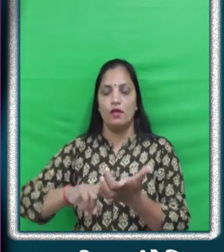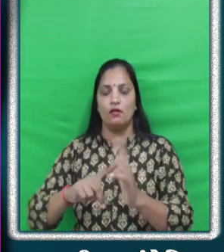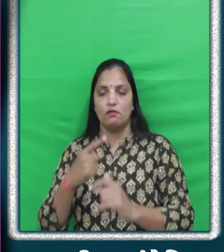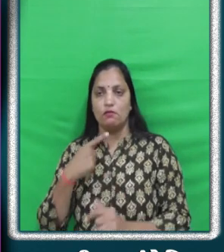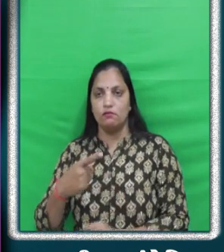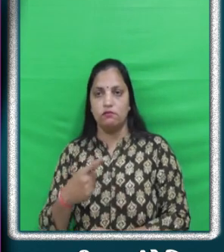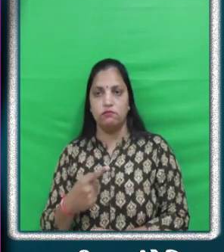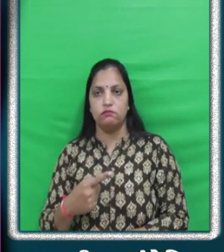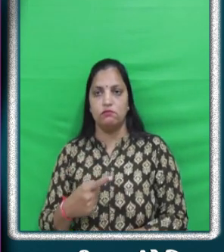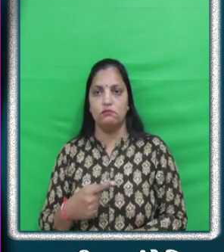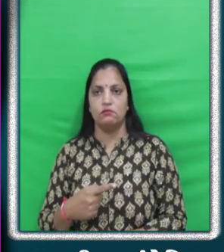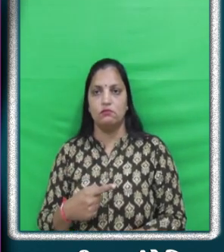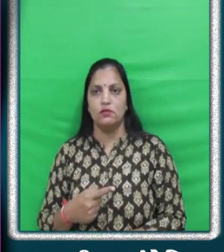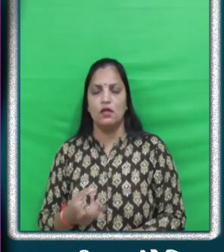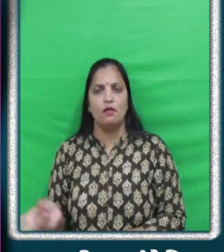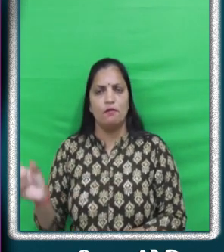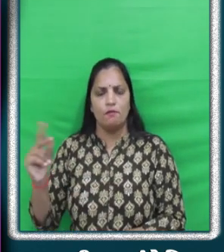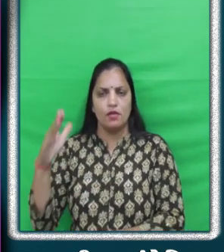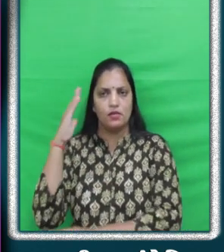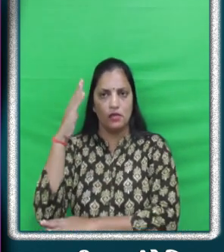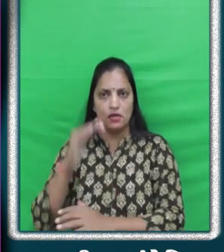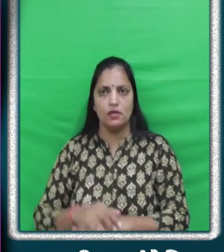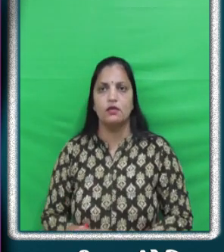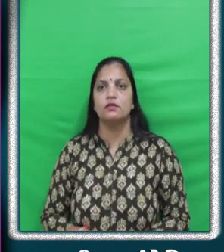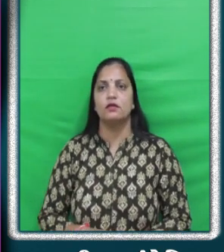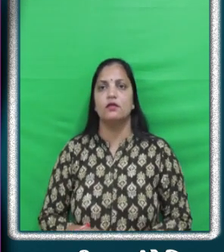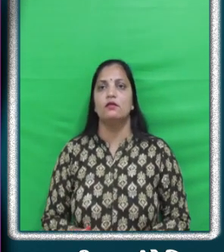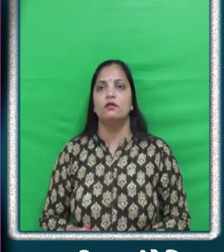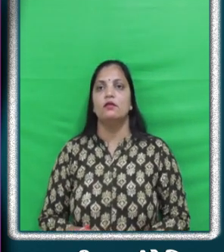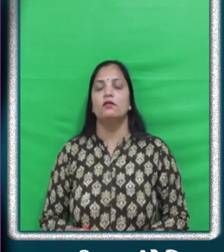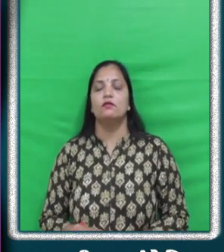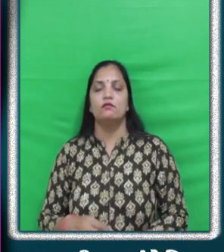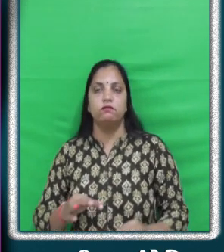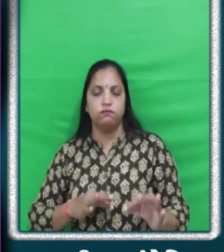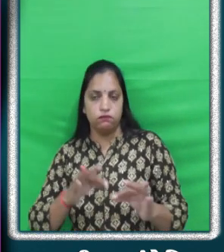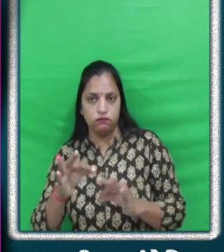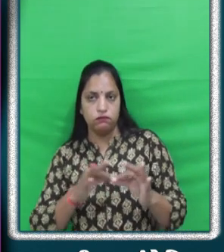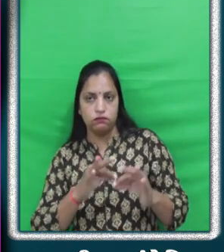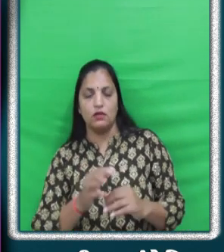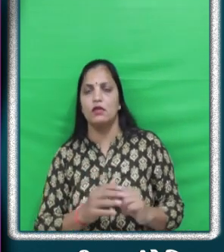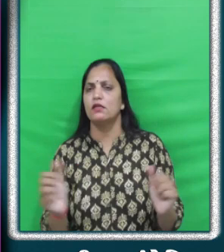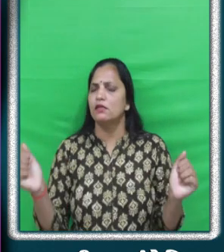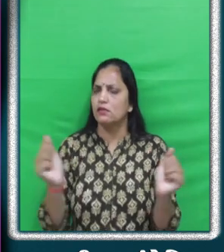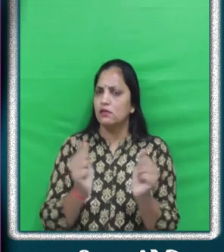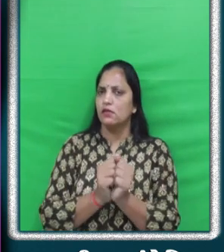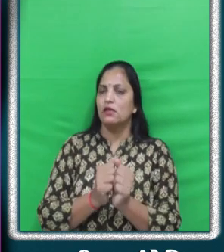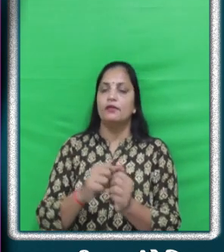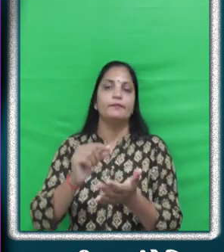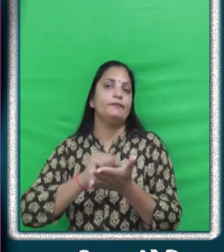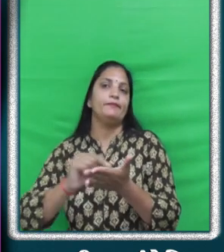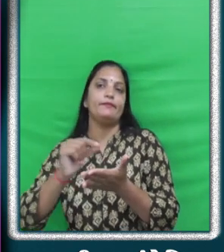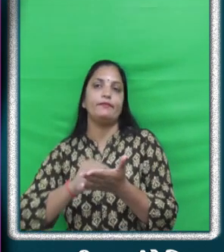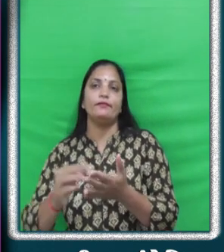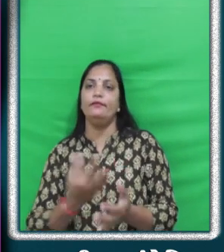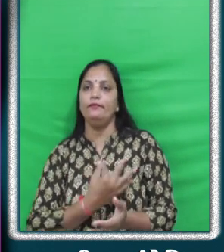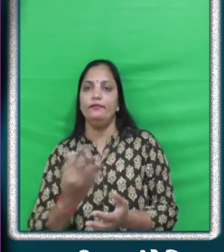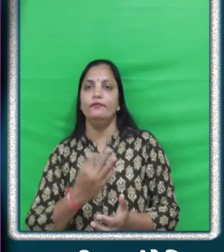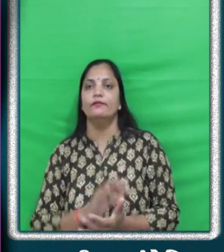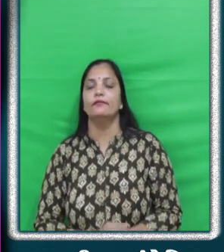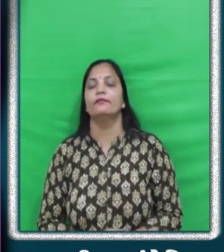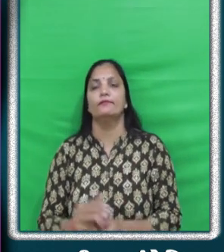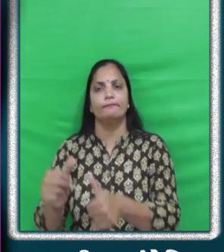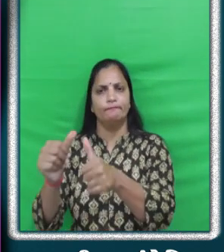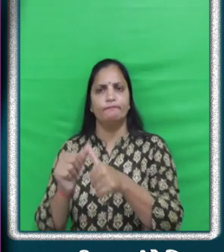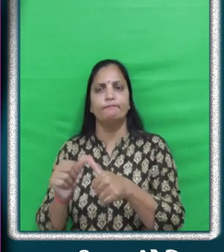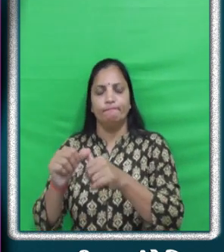પછી પાછળથી જોઈને આગળ પછીના સેશનમાં કે એવી રીતે હું તમને પછી સમજાવીશ, પણ સાથે સાથે તમારે લખવાનું છે। સરસ, વેરી